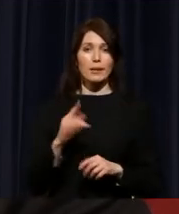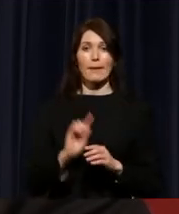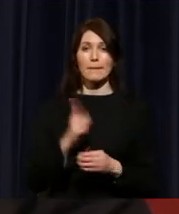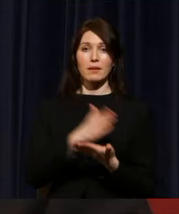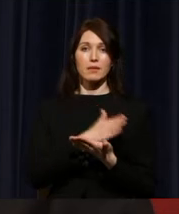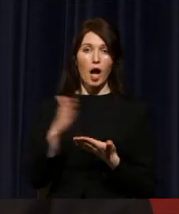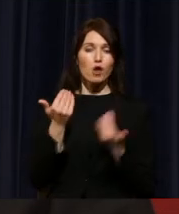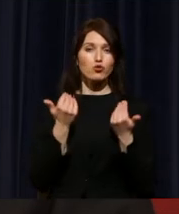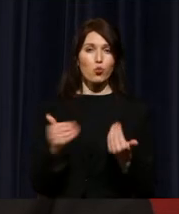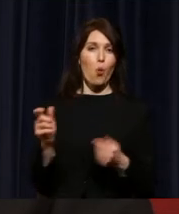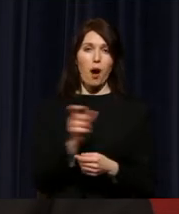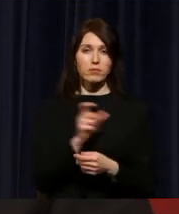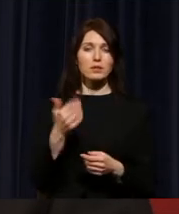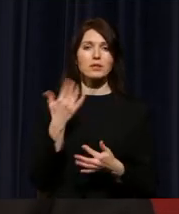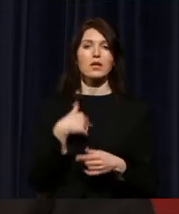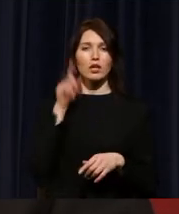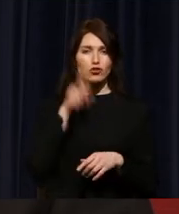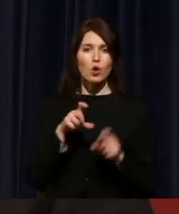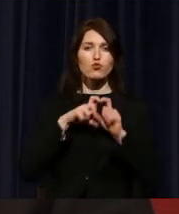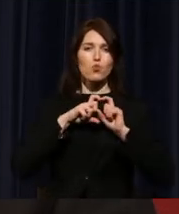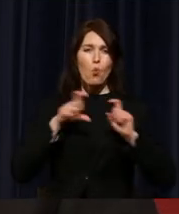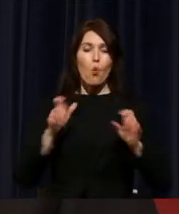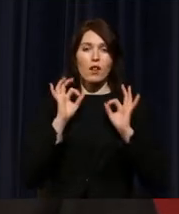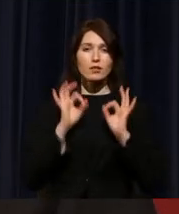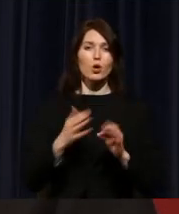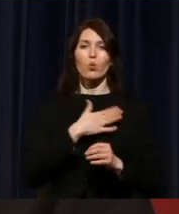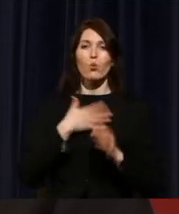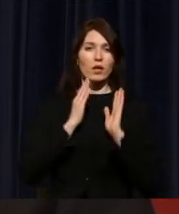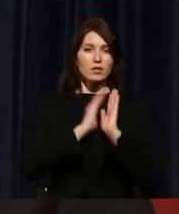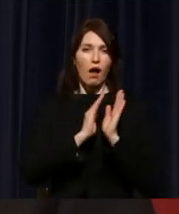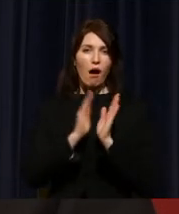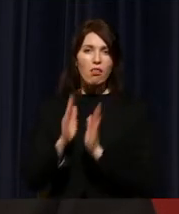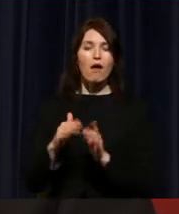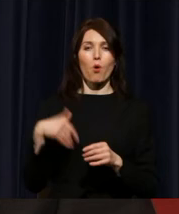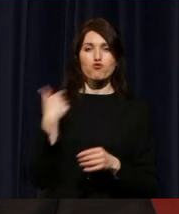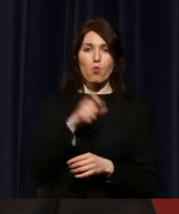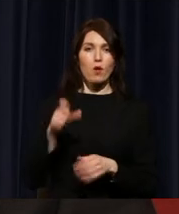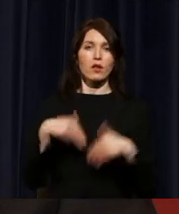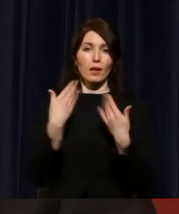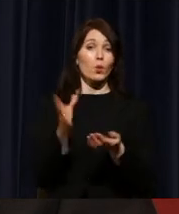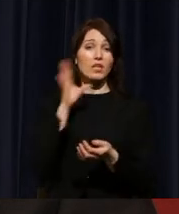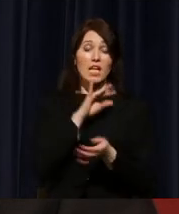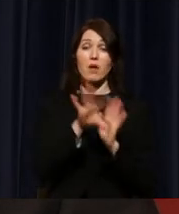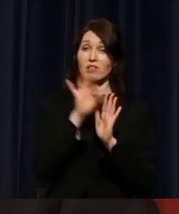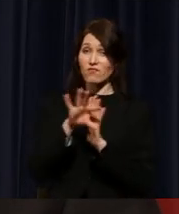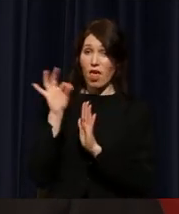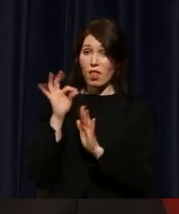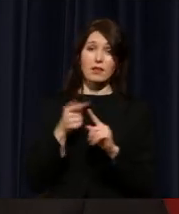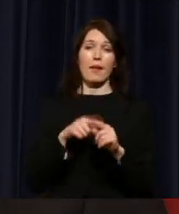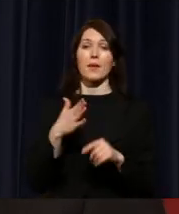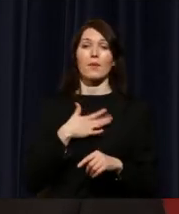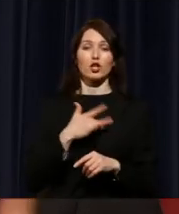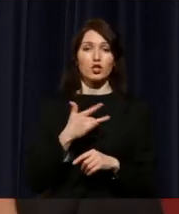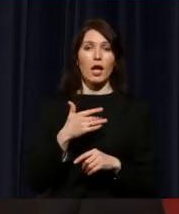pirmkārt šobrīd, cik es zinu, skolās tiešām ļoti sagatavo un skolniekiem dod iespēju izvēlēties. Un līdz ar to man